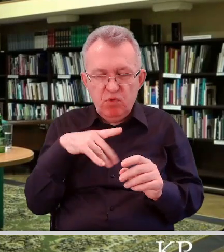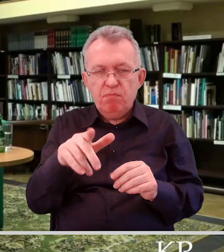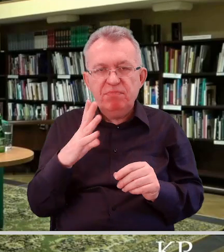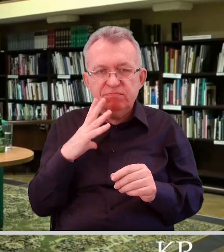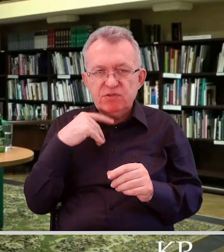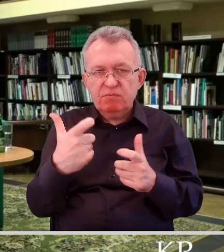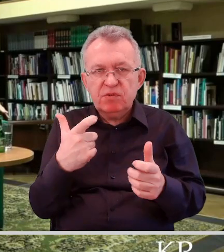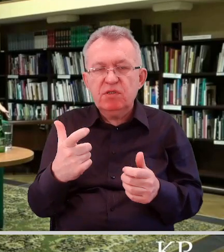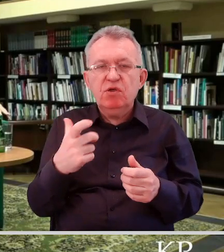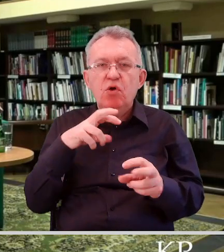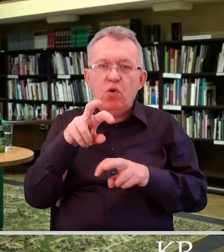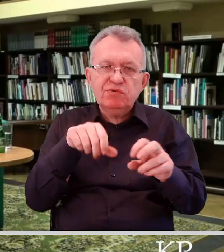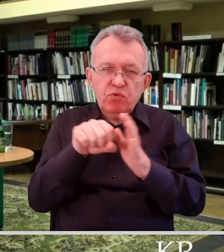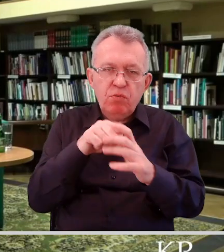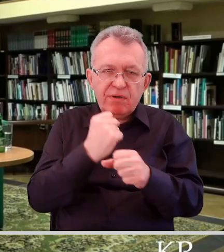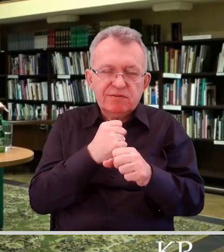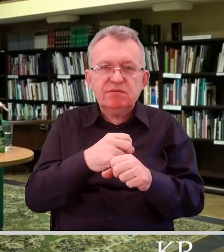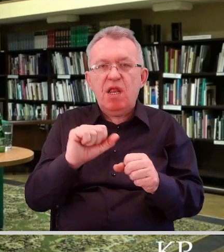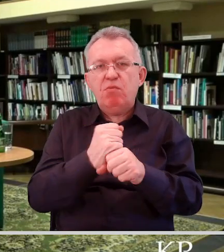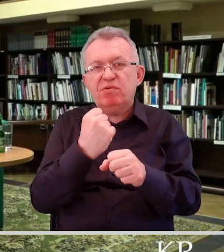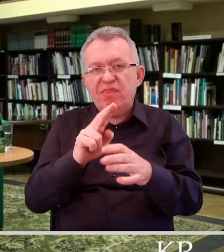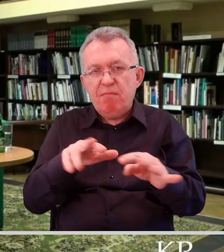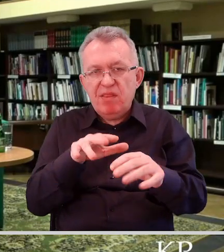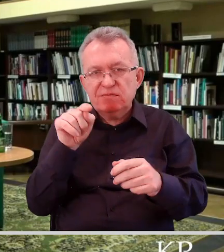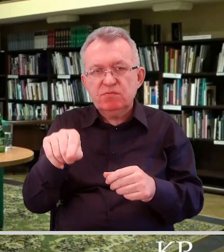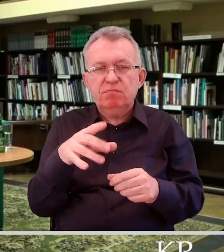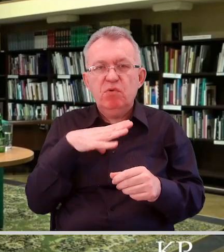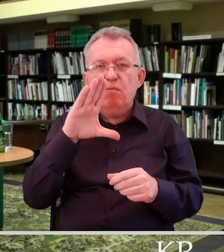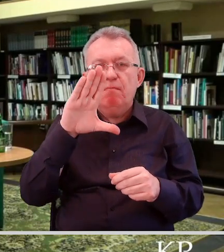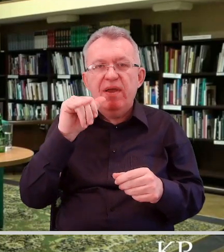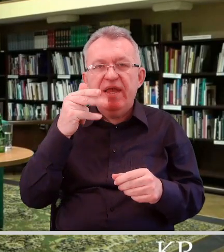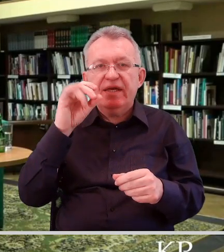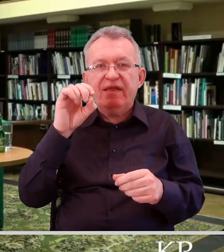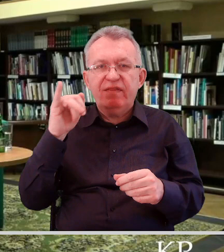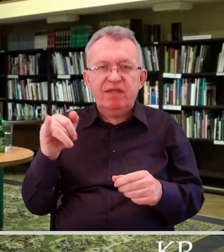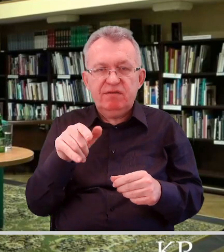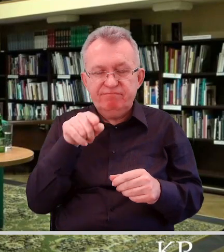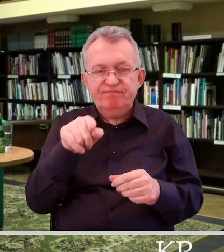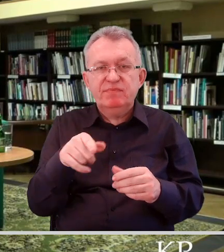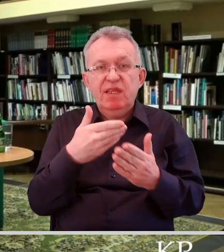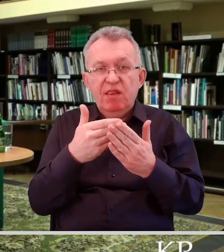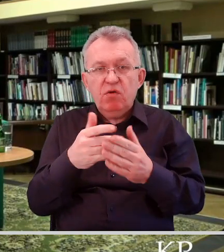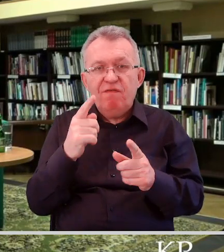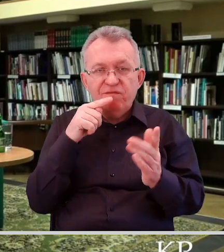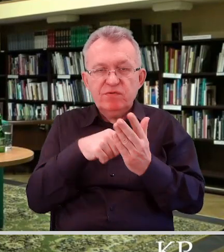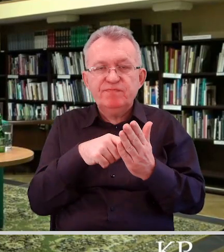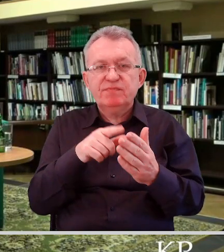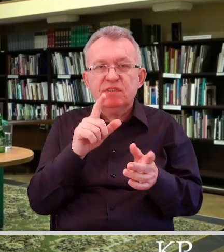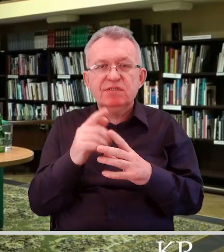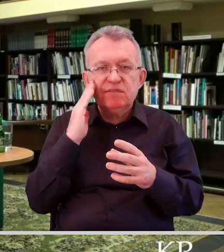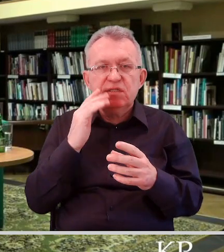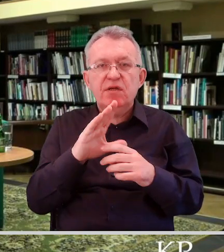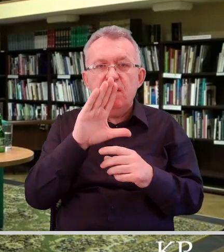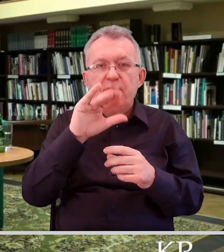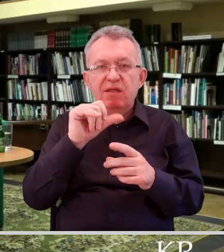bezpieczne, chodziły do pracy, wracały albo pracowały na miejscu i to były beginki właśnie. Także ja nawiązuję do tego, taką jedną z najbardziej znanych